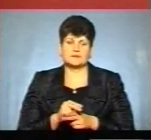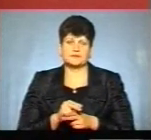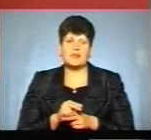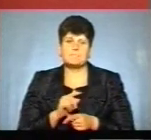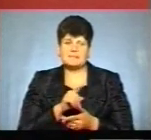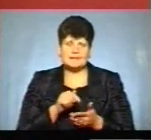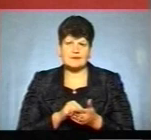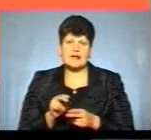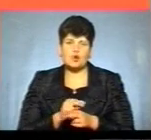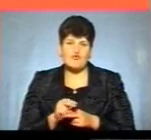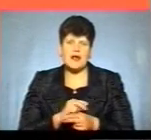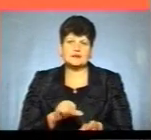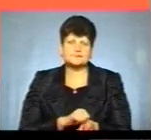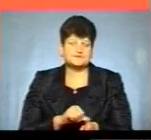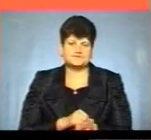зараз послухати пряму мову.